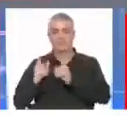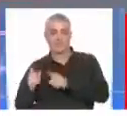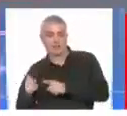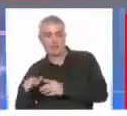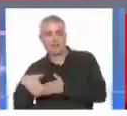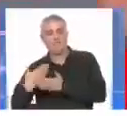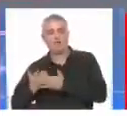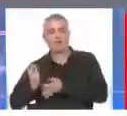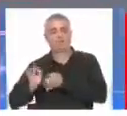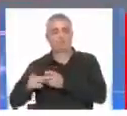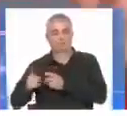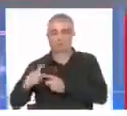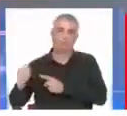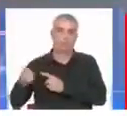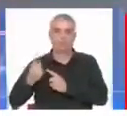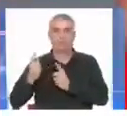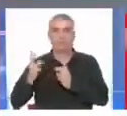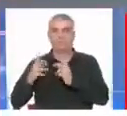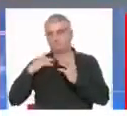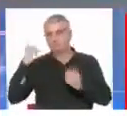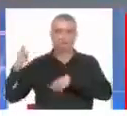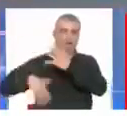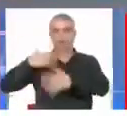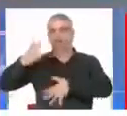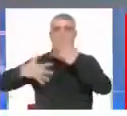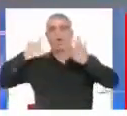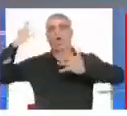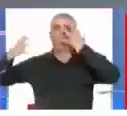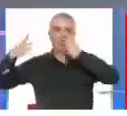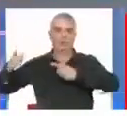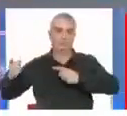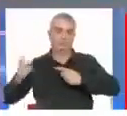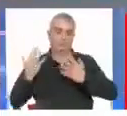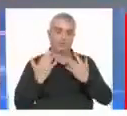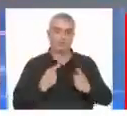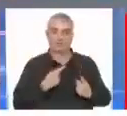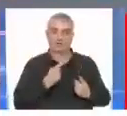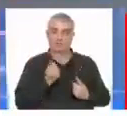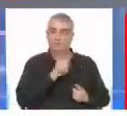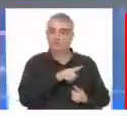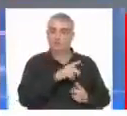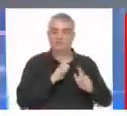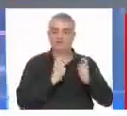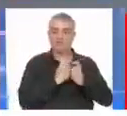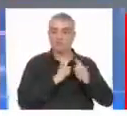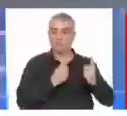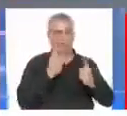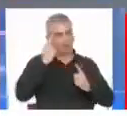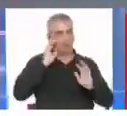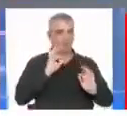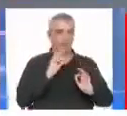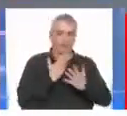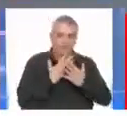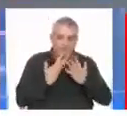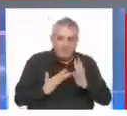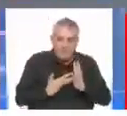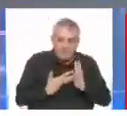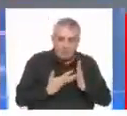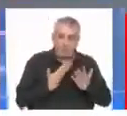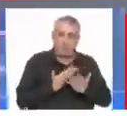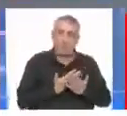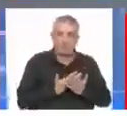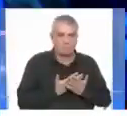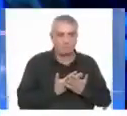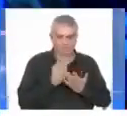היועץ המשפטי, שכולם נכנסים שם לסחרור ולהיסטריה, כאשר לעומת זאת פורום אחר, רציונלי, שמברר עובדות,